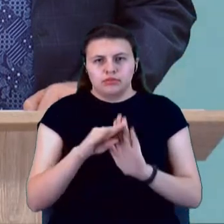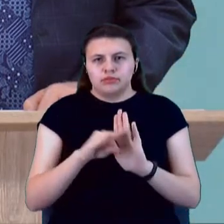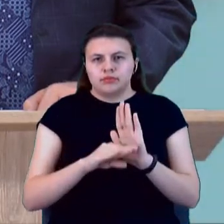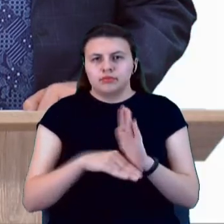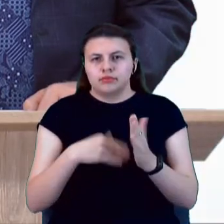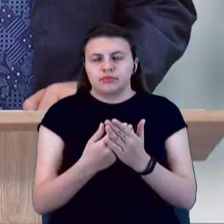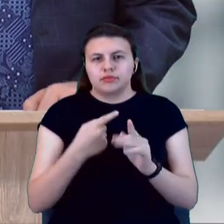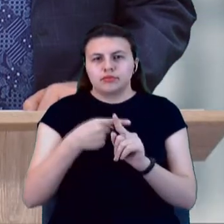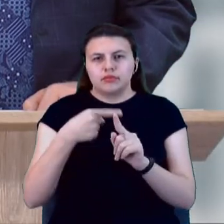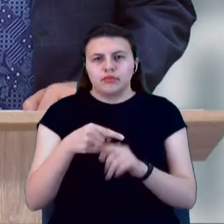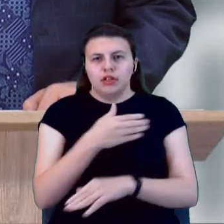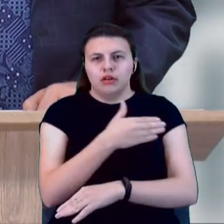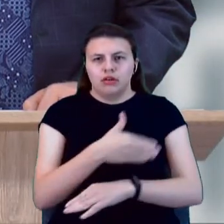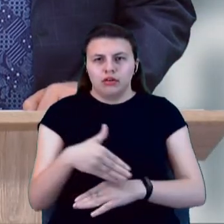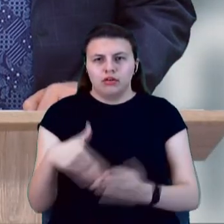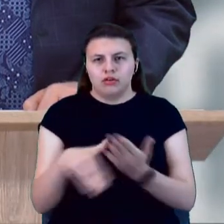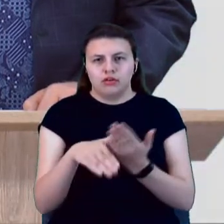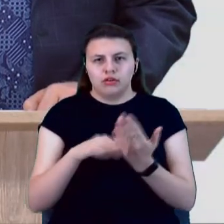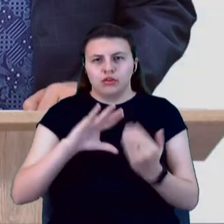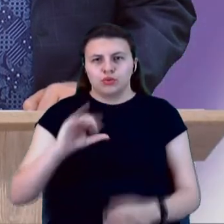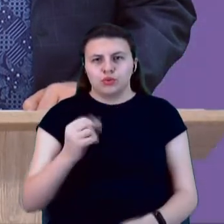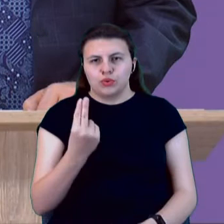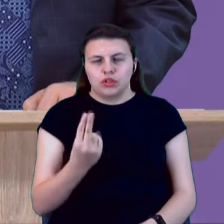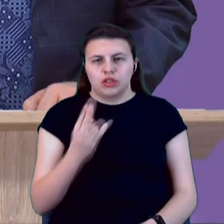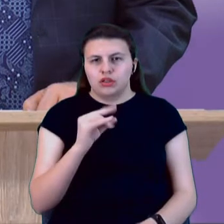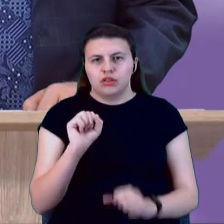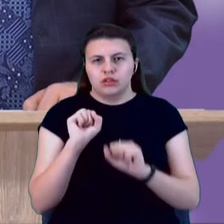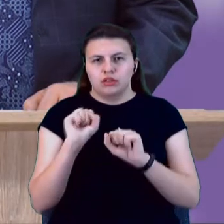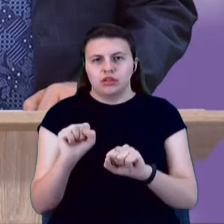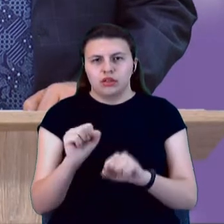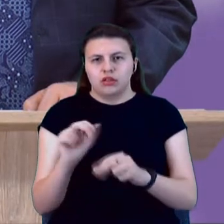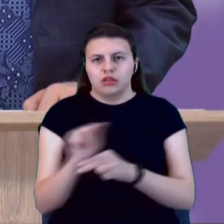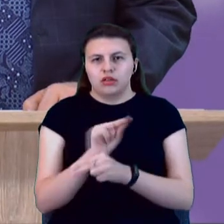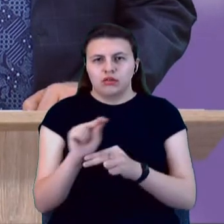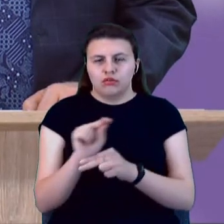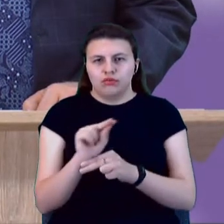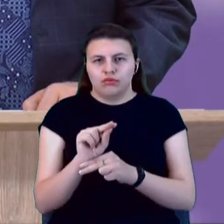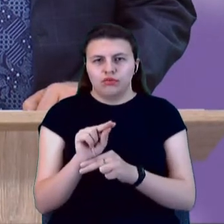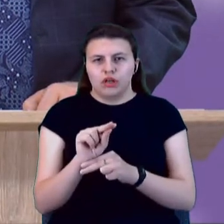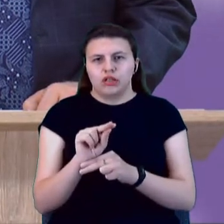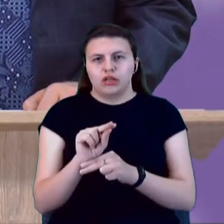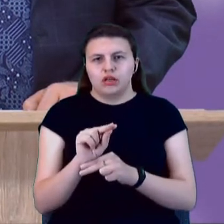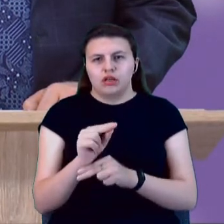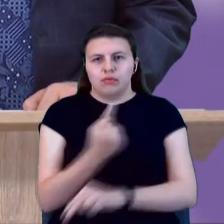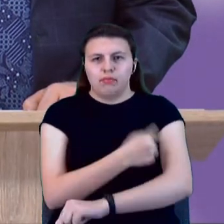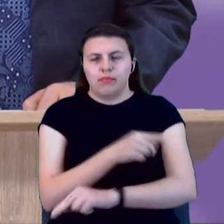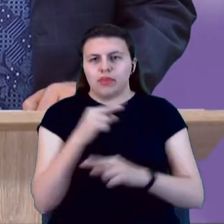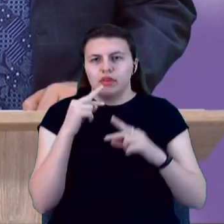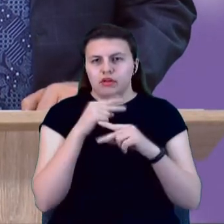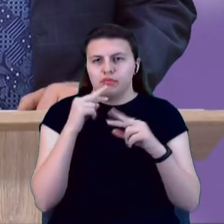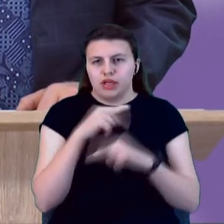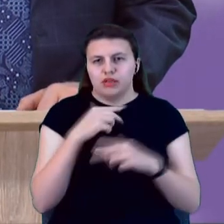адресної допомоги соціально незахищеним в дужках, лікування, медикаменти, оздоровлення. Розкажіть, будь ласка, за півтори